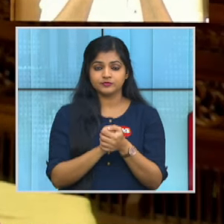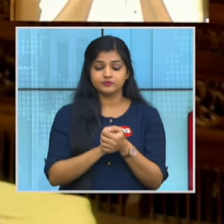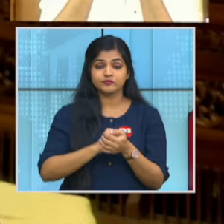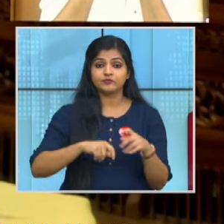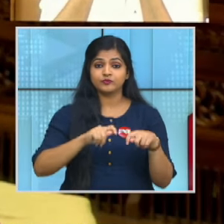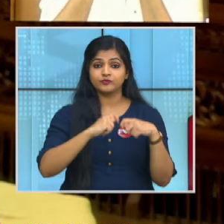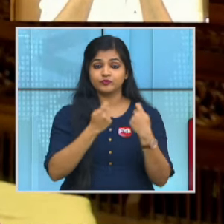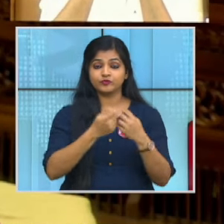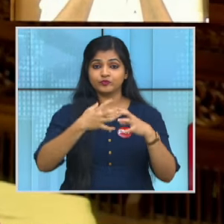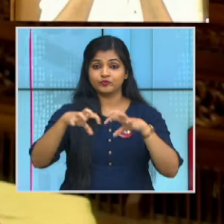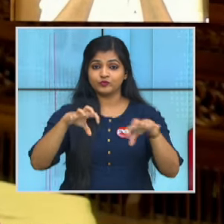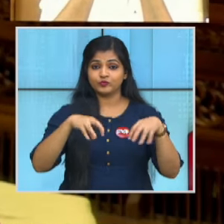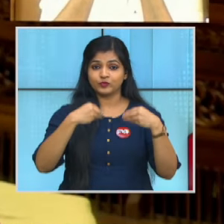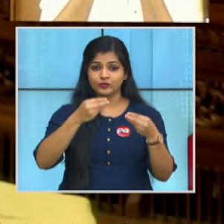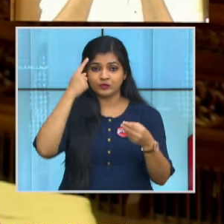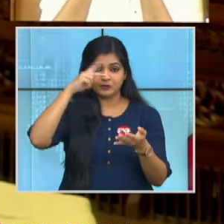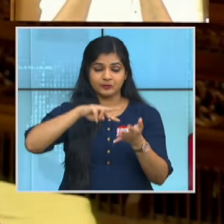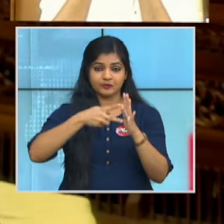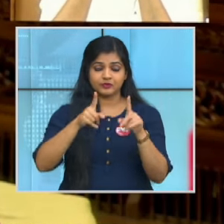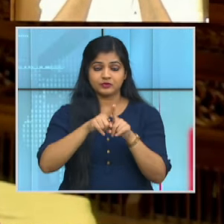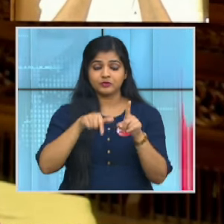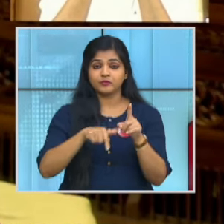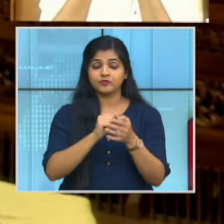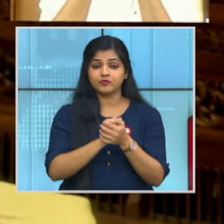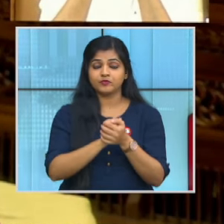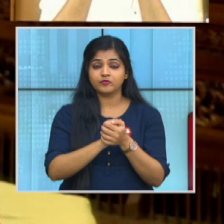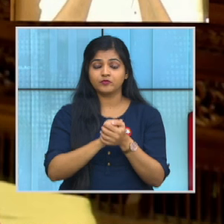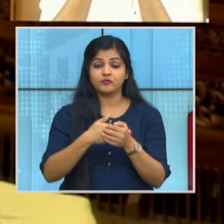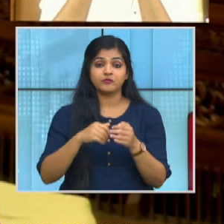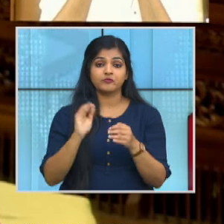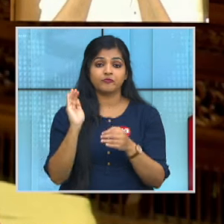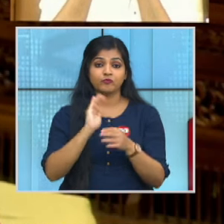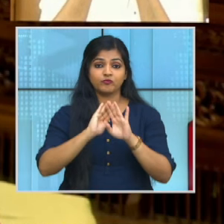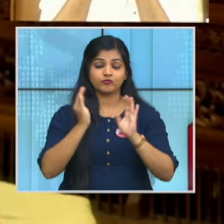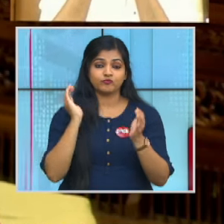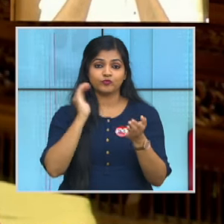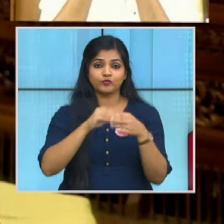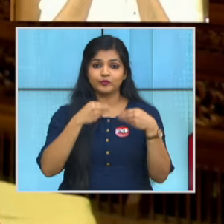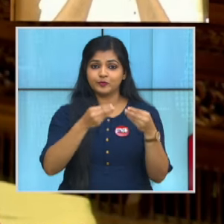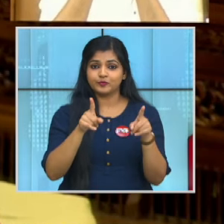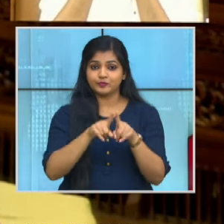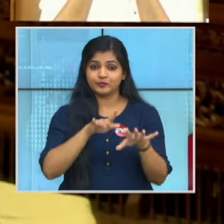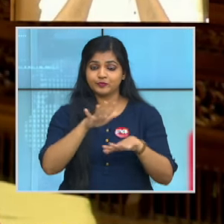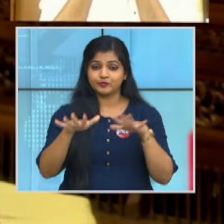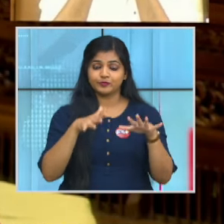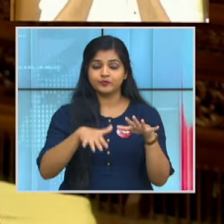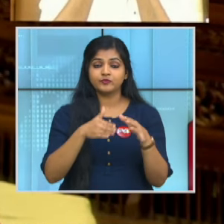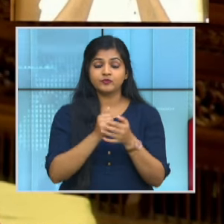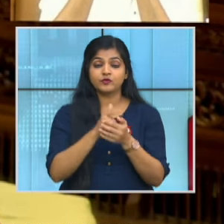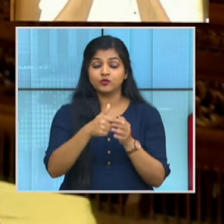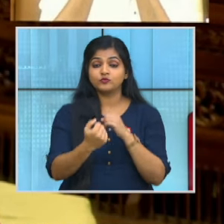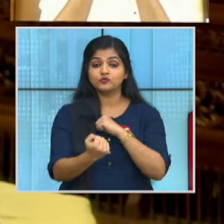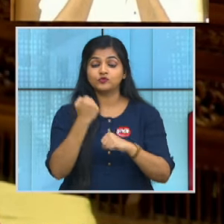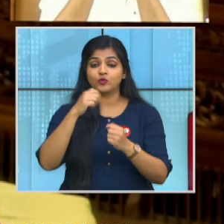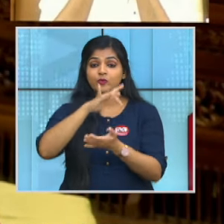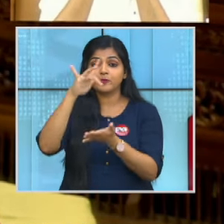വർഗീയതയുടെ വിഷസർപ്പം പണം വിടർത്തി ആടുമ്പോൾ അതിൻ്റെ ശക്തി